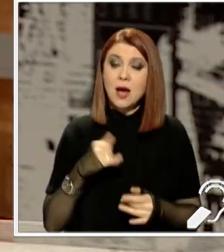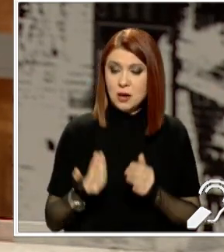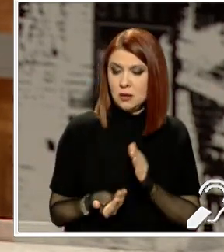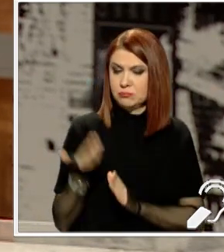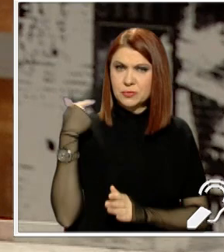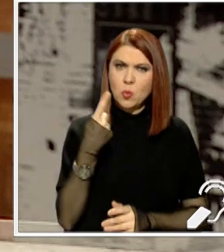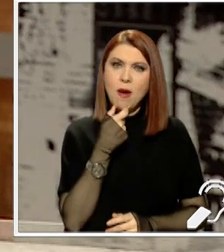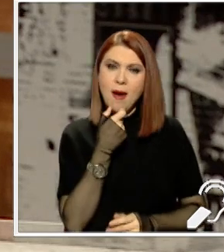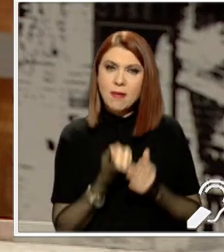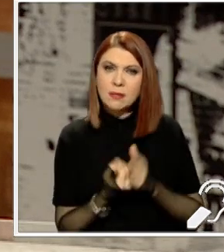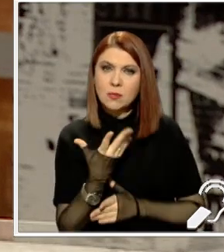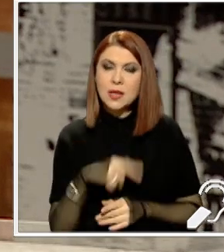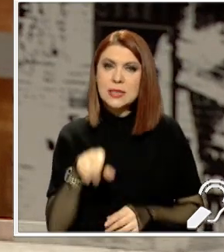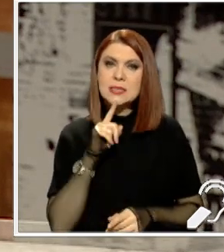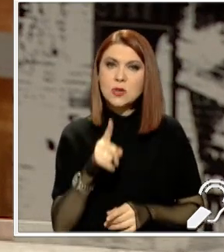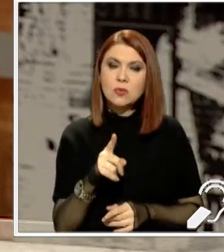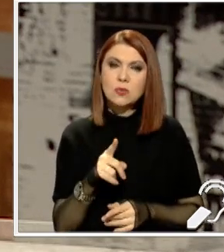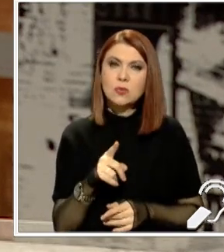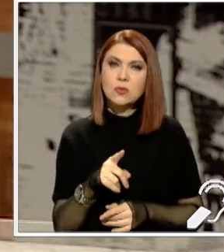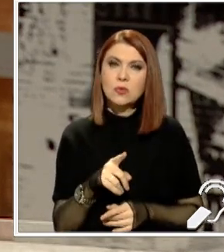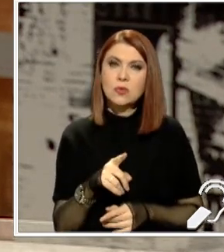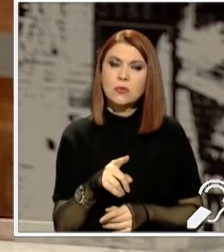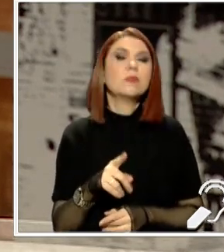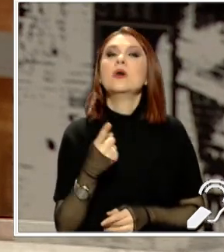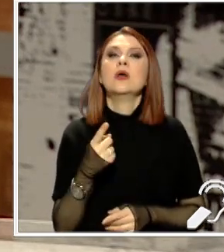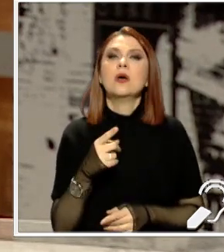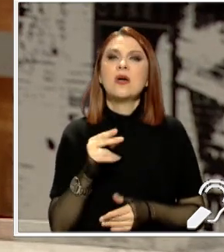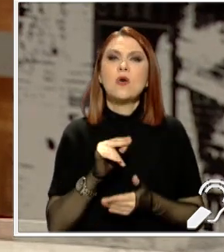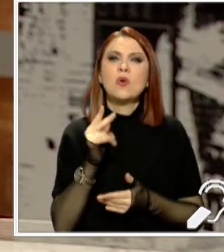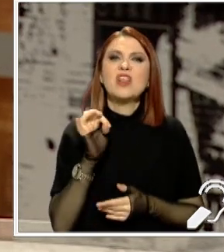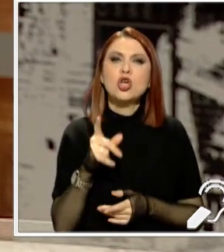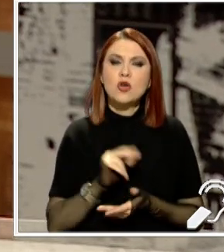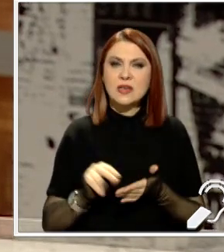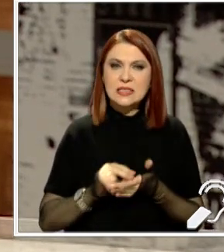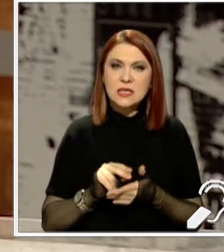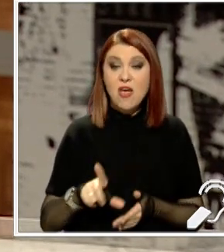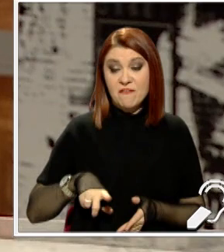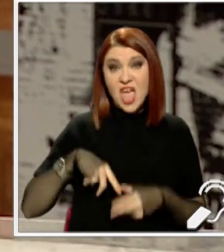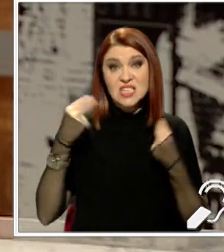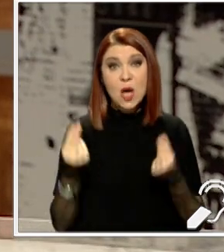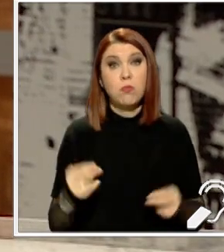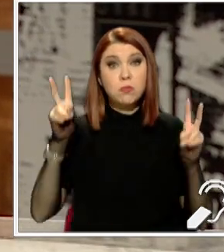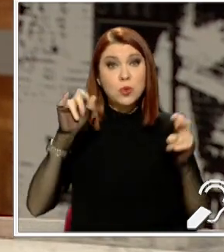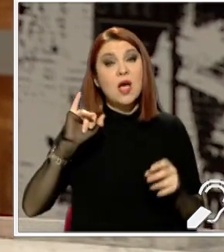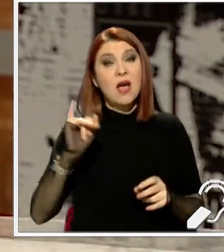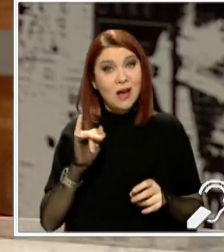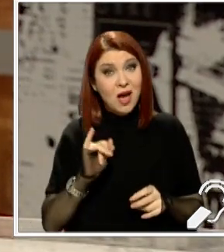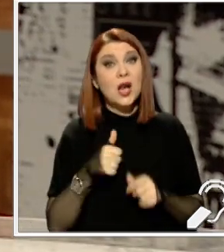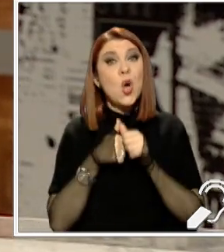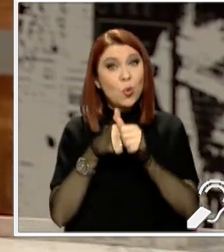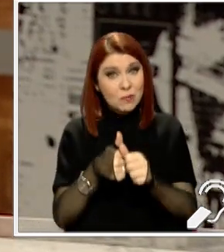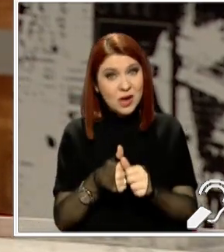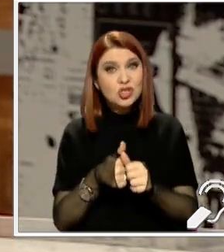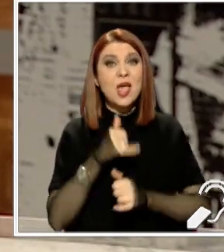un an, semnată de Cristian Iftode, un filosof român pe care l-admir foarte tare, care se numește Viața Bună și care de asemenea